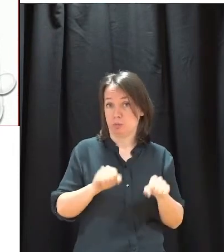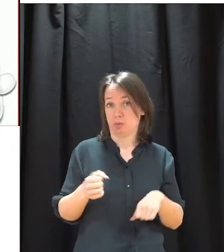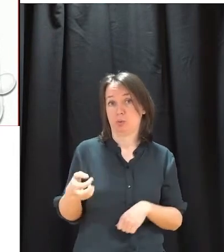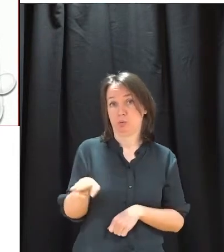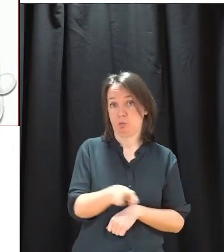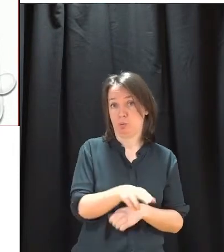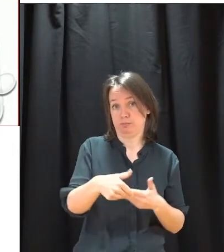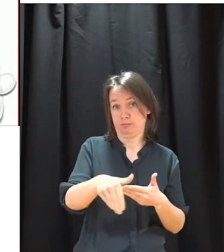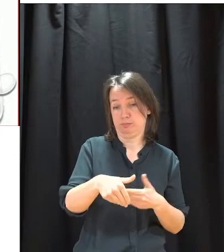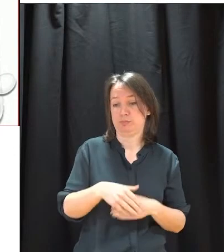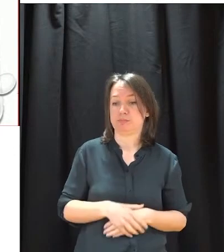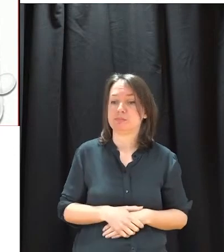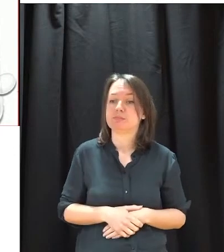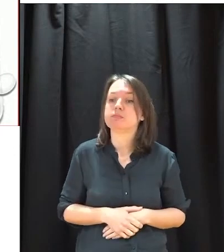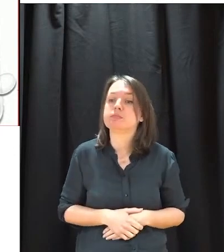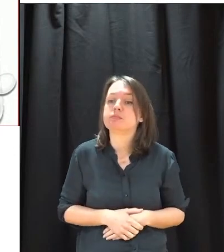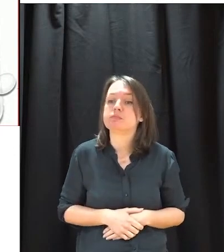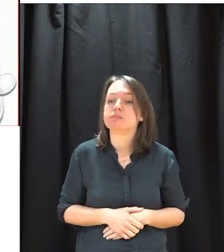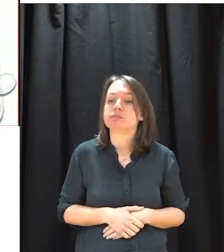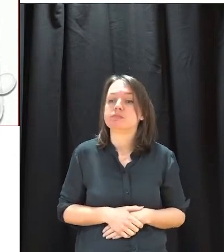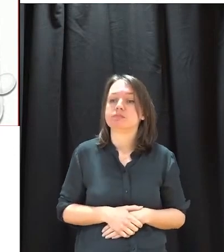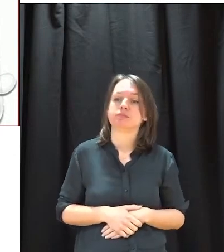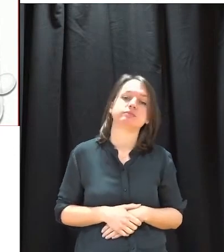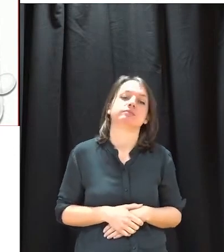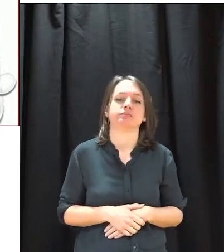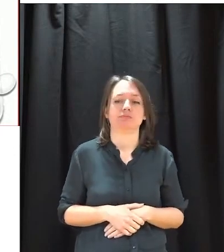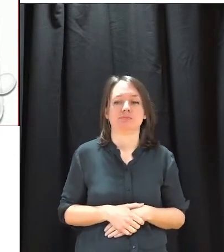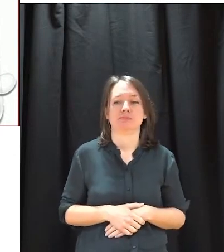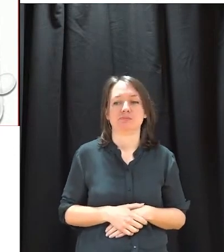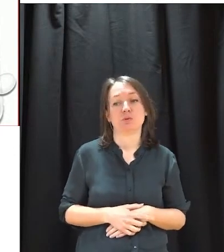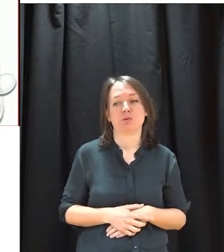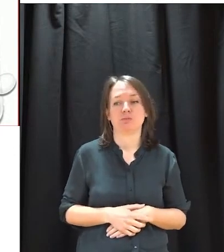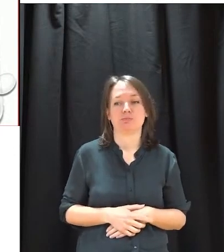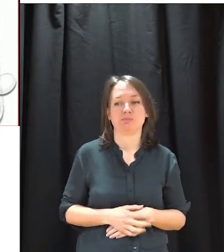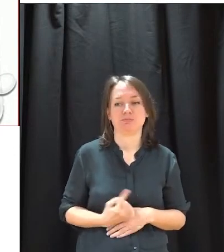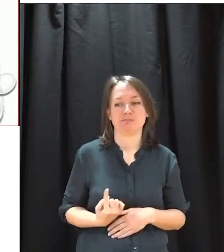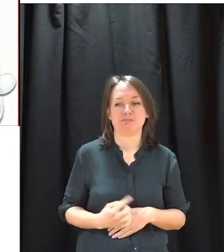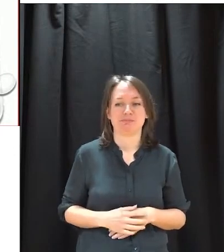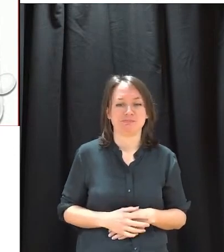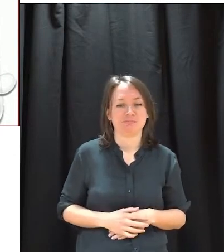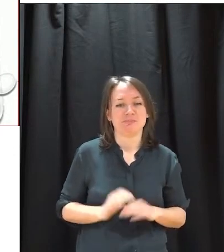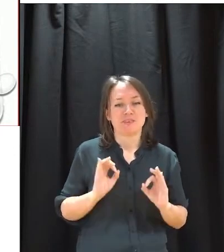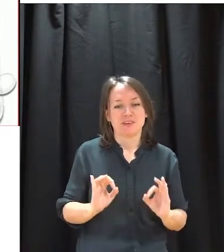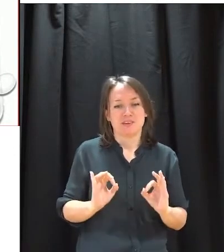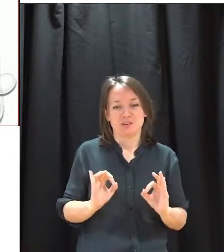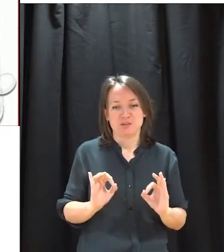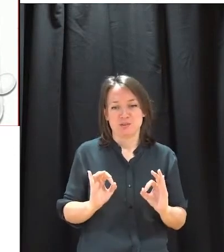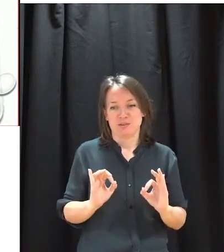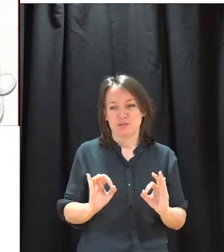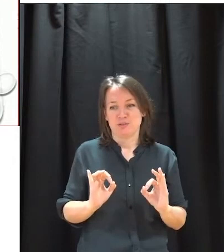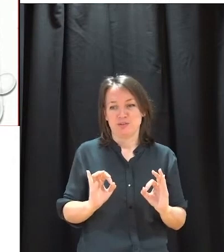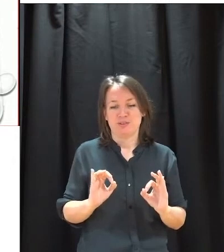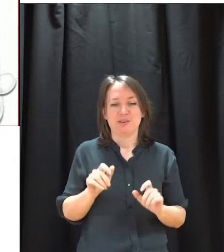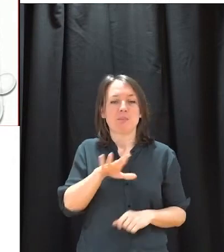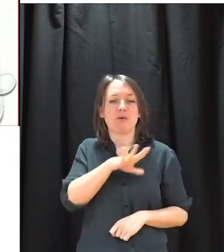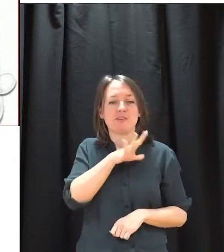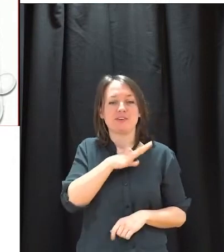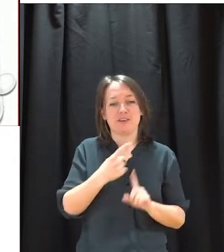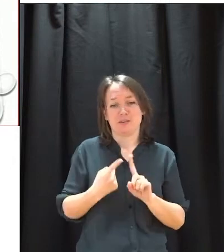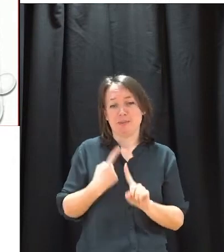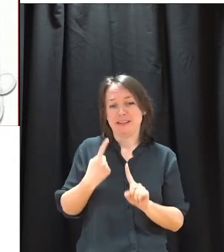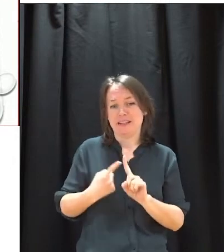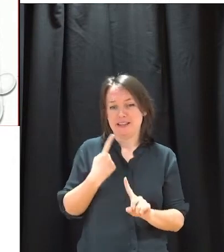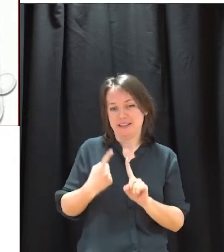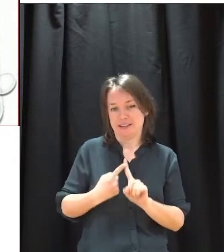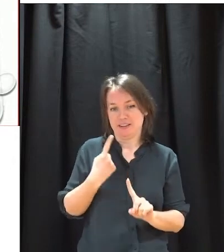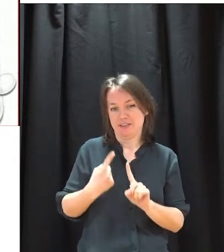Donc, je vais conclure. Donc, tout ça pour aussi dire que les enseignants spécialisés qui sont non consultés au moment du choix, mais nous, on est témoins